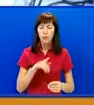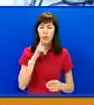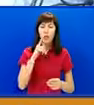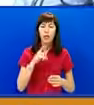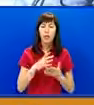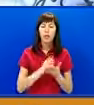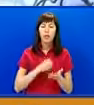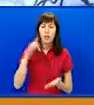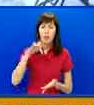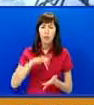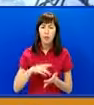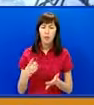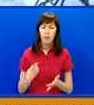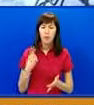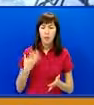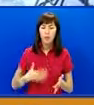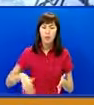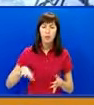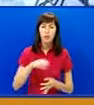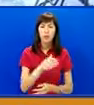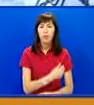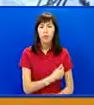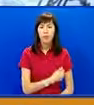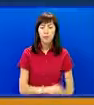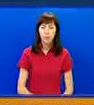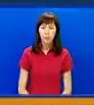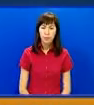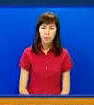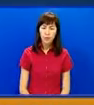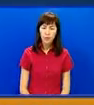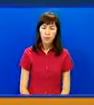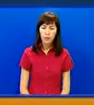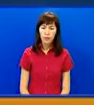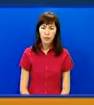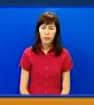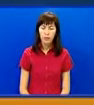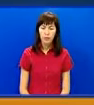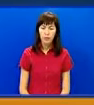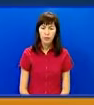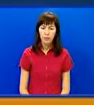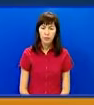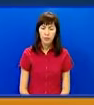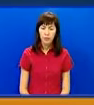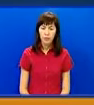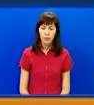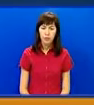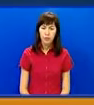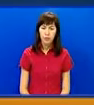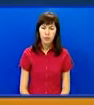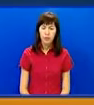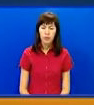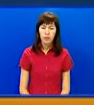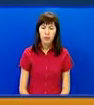молодежным ресурсным центром мастера ждут всех желающих. Я обычно делаю брелки на музыкальную тему,